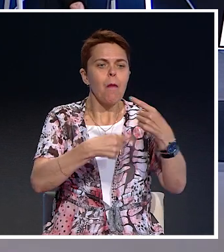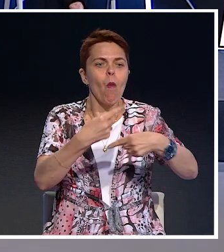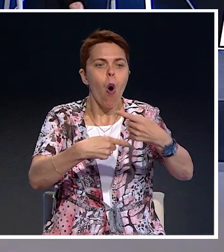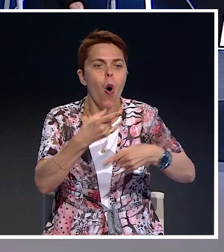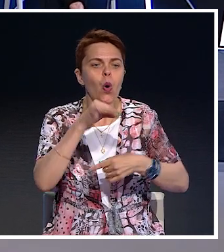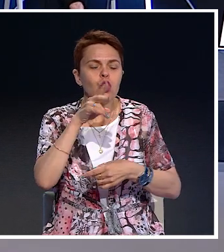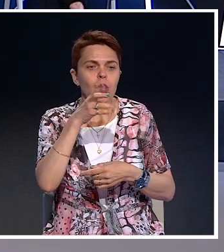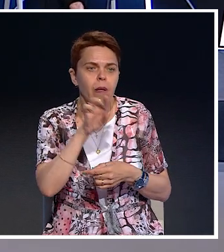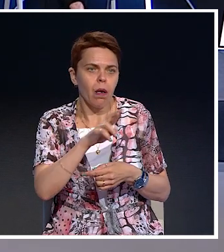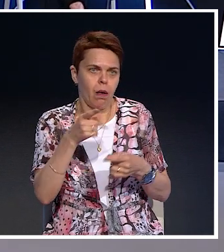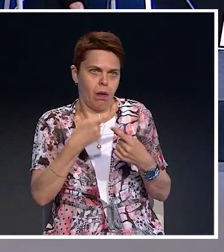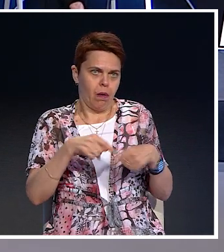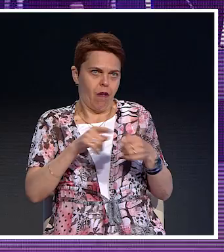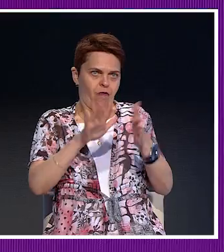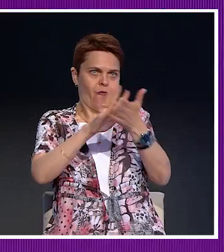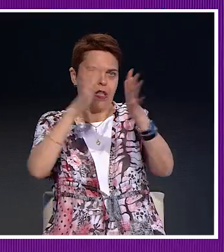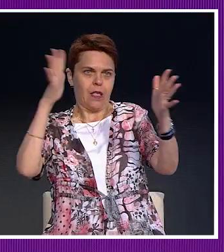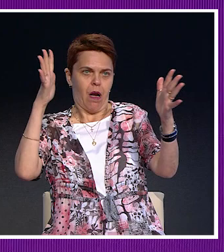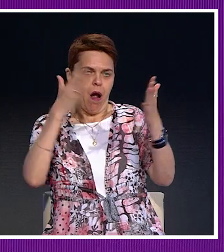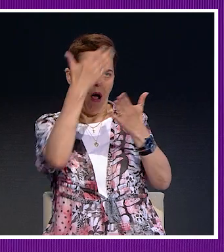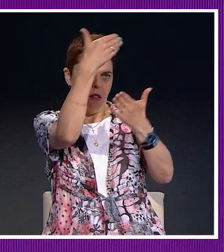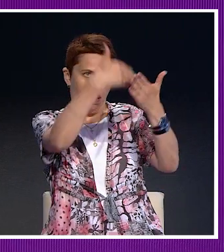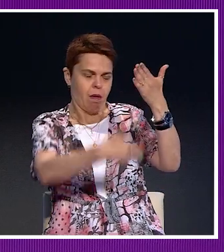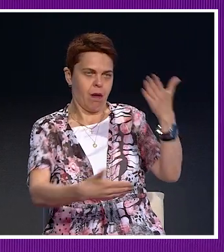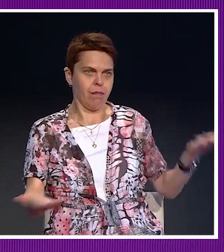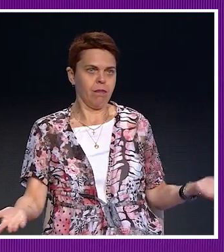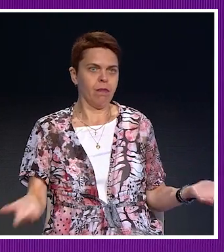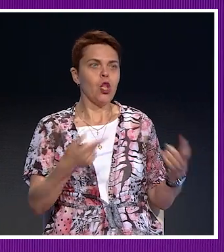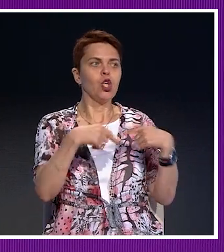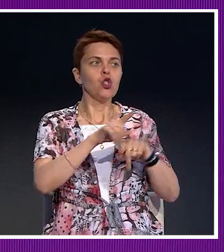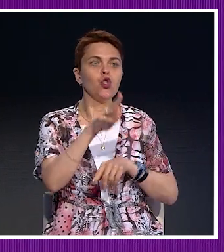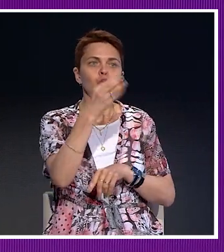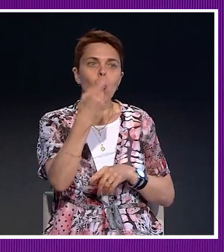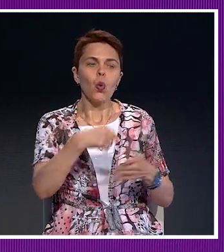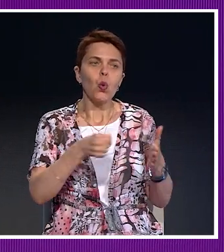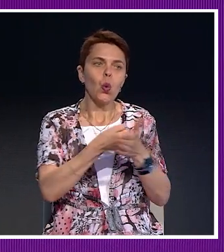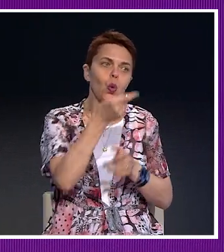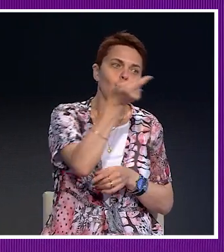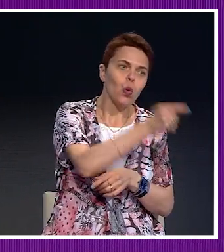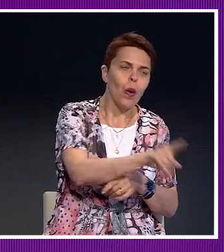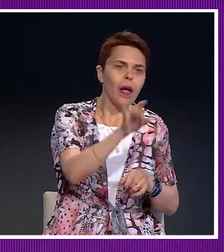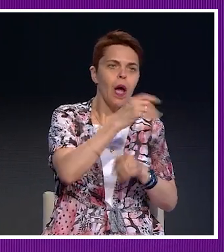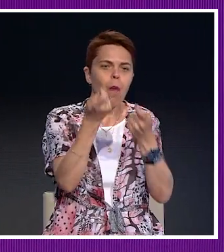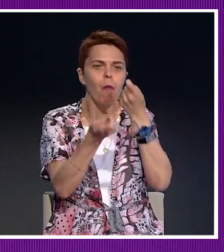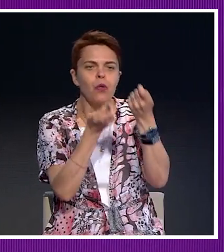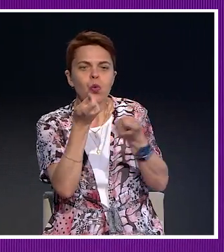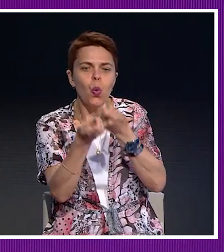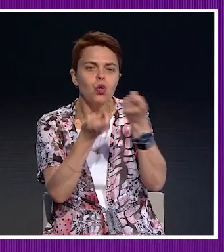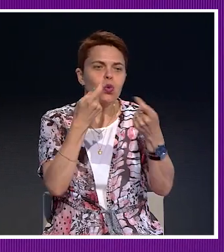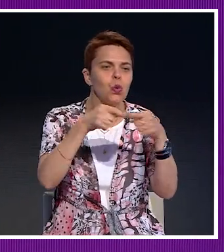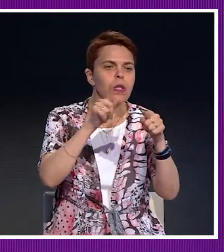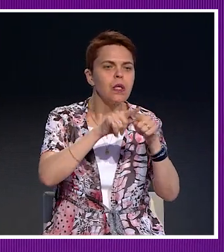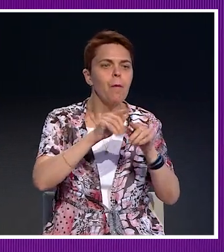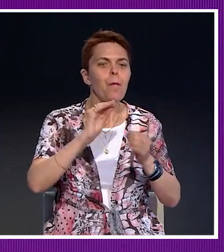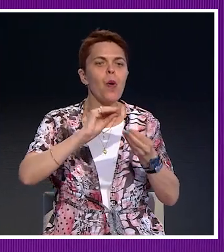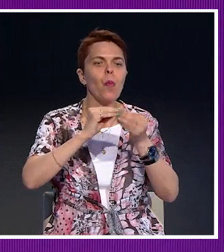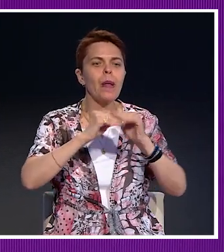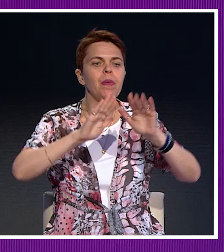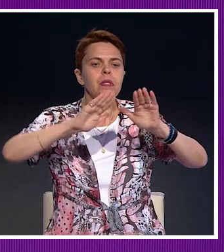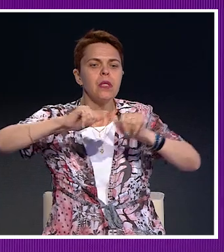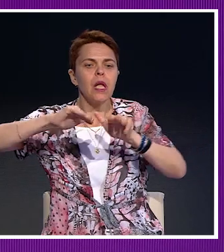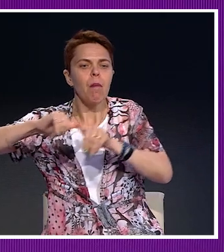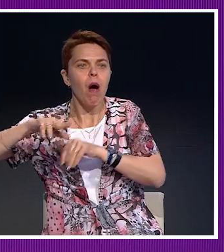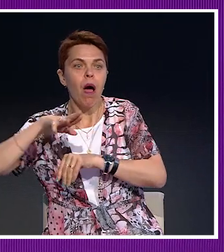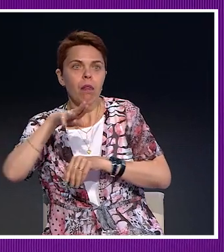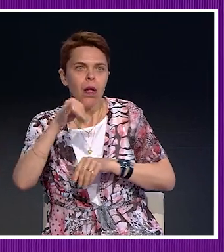і відзеркалення того, яким є суспільство. Щодо того, як ж потрошки ці проблеми знімати. В нас